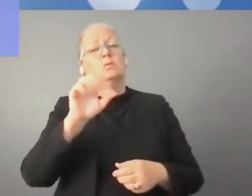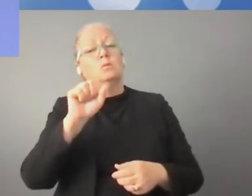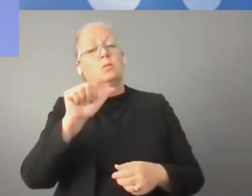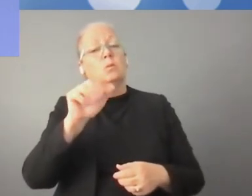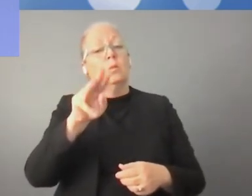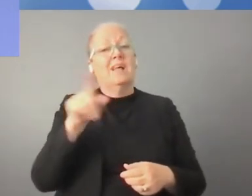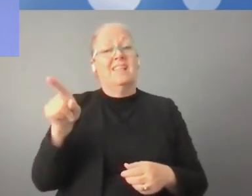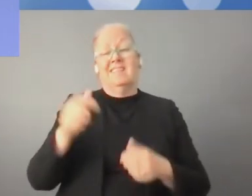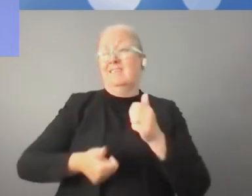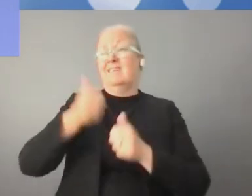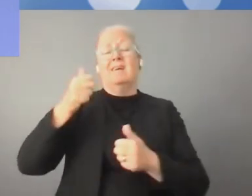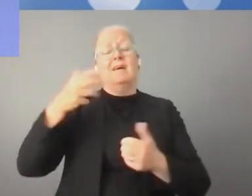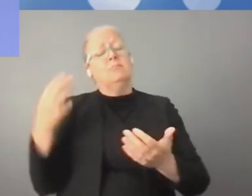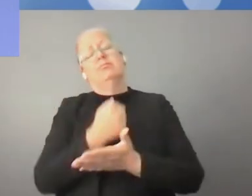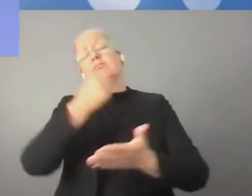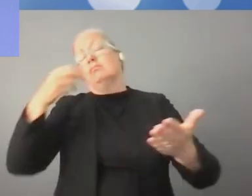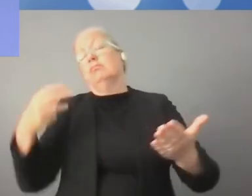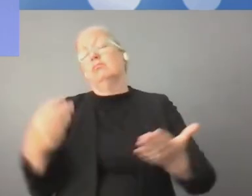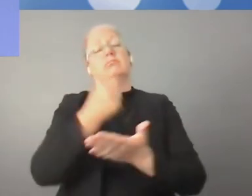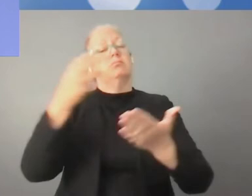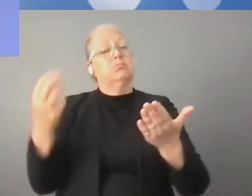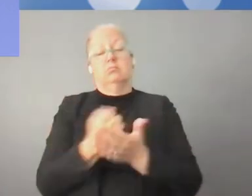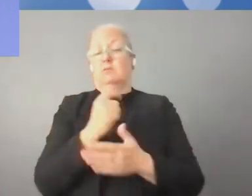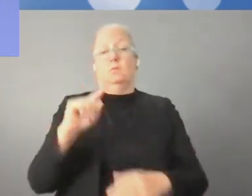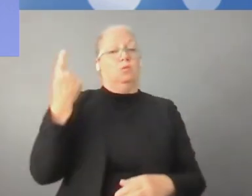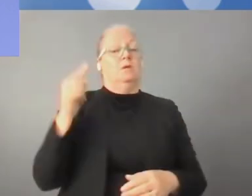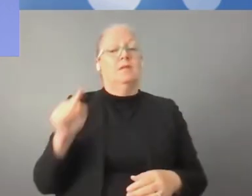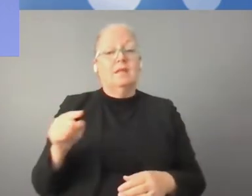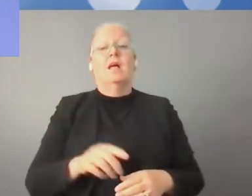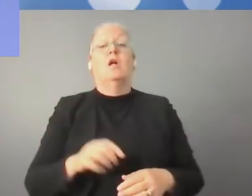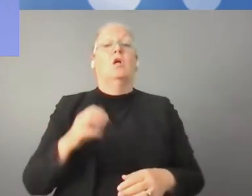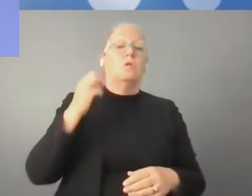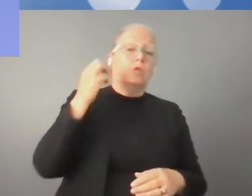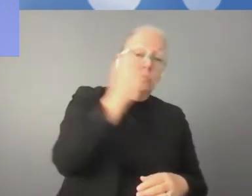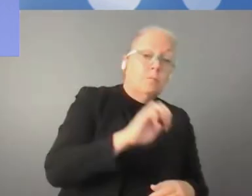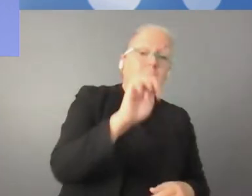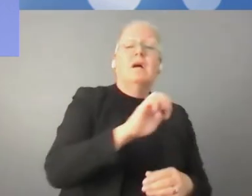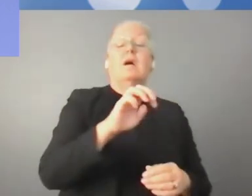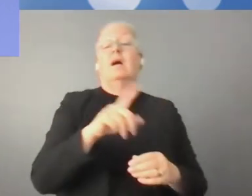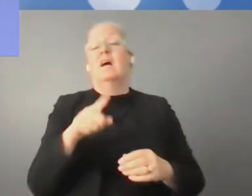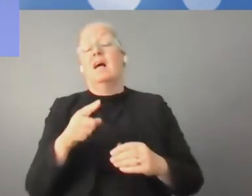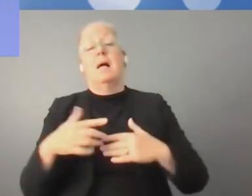عاما وقدم عرضا في باريس عندما